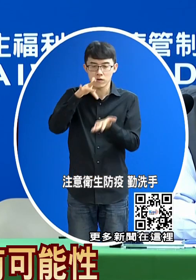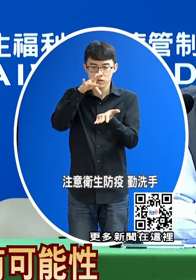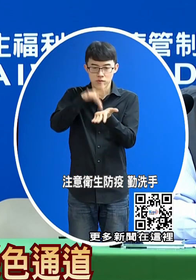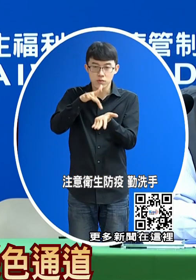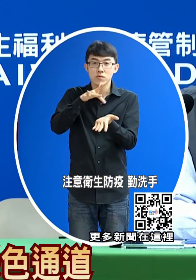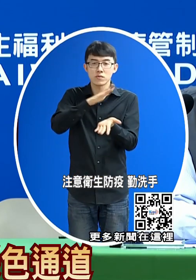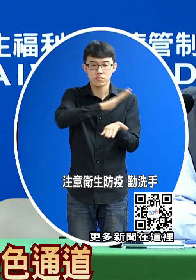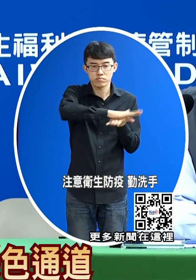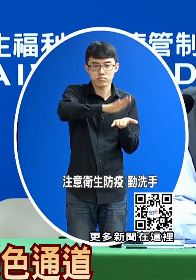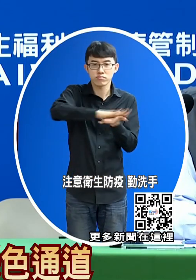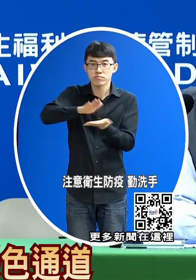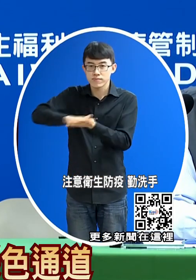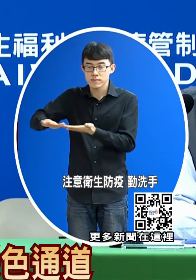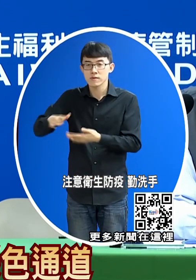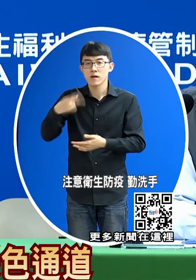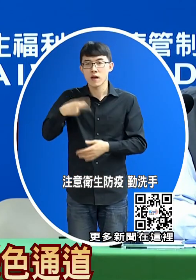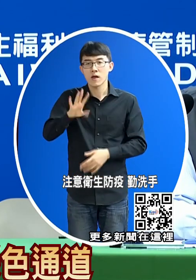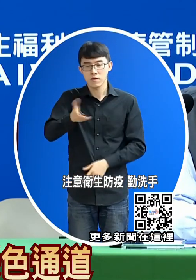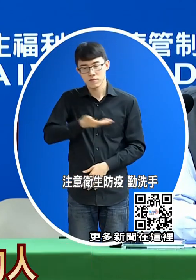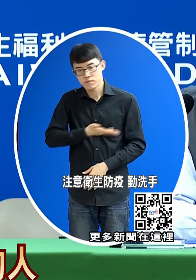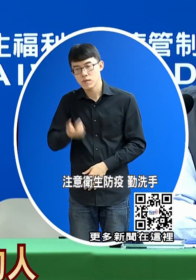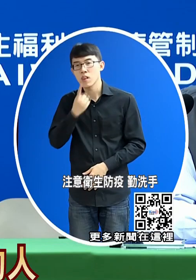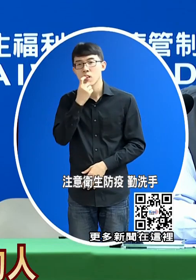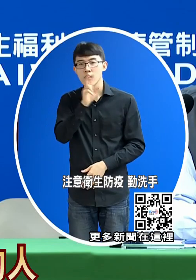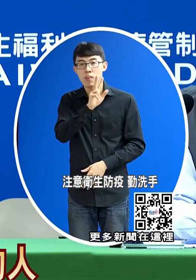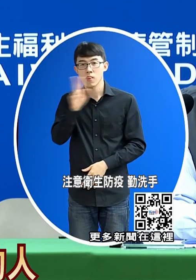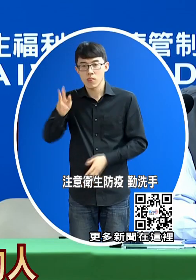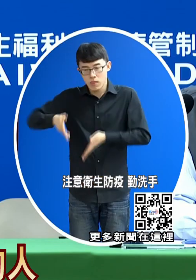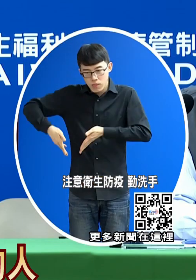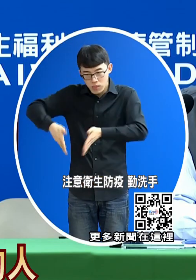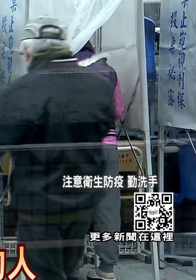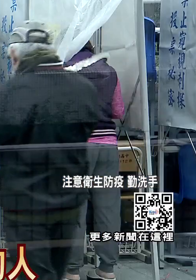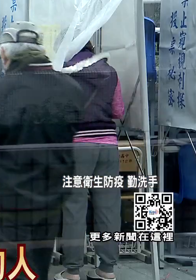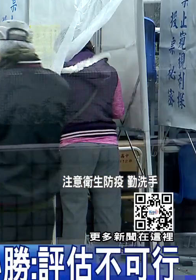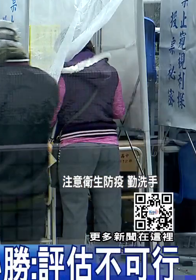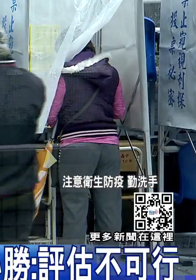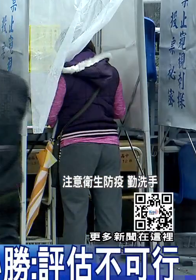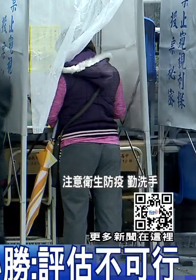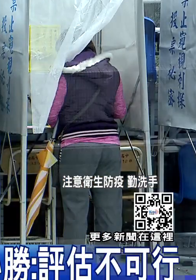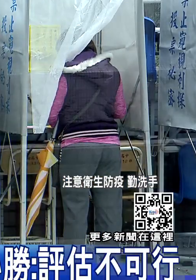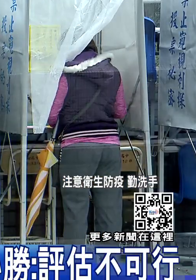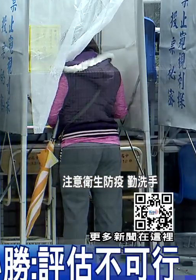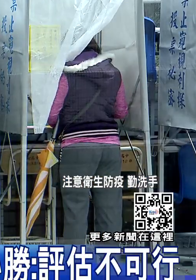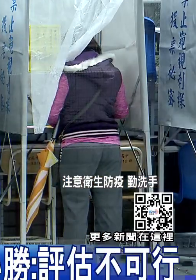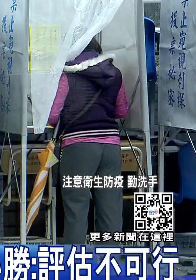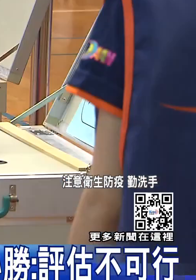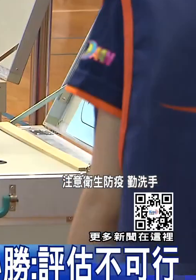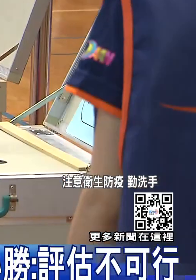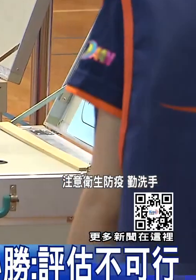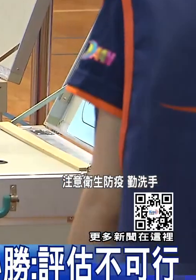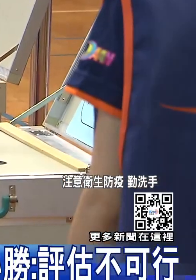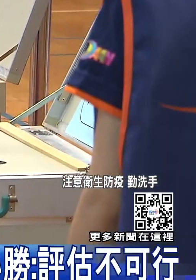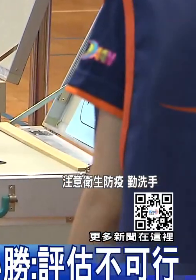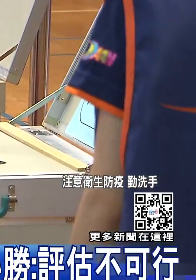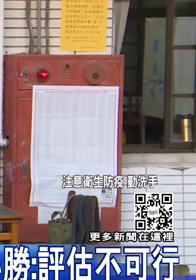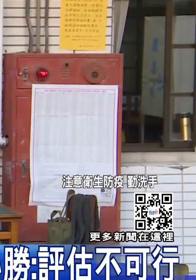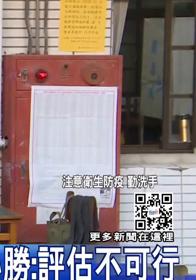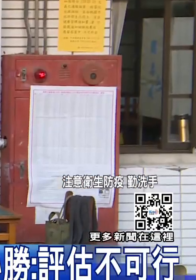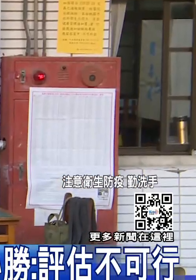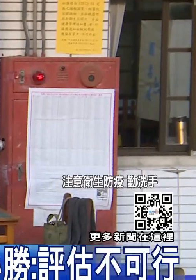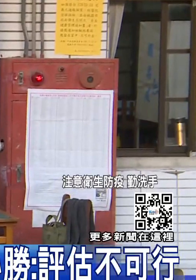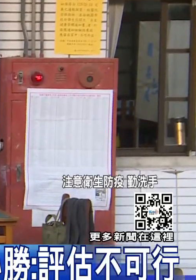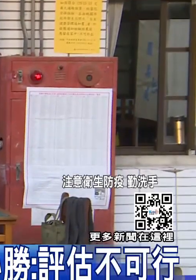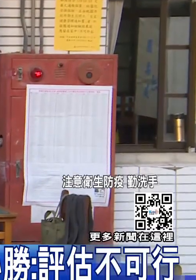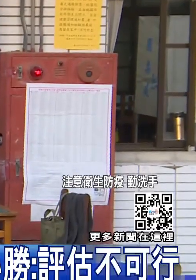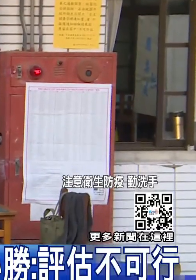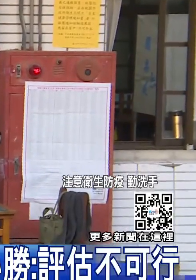性，他们也有一个绿色通道给这个发烧跟有症状的人。 从21号通报确诊就无法赶上解隔投票，王